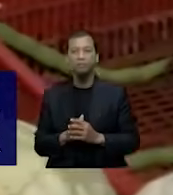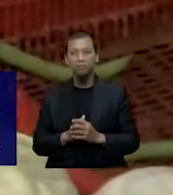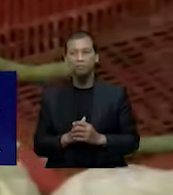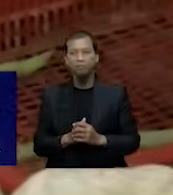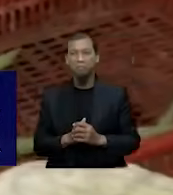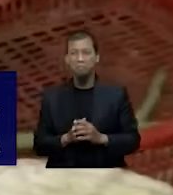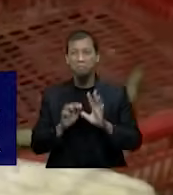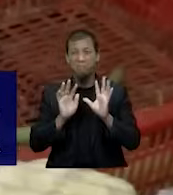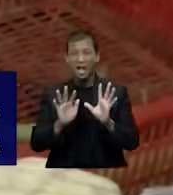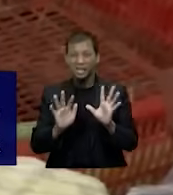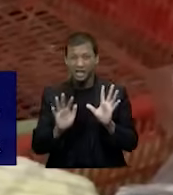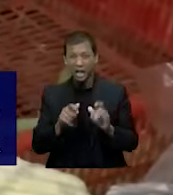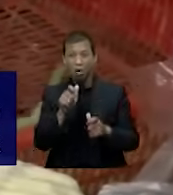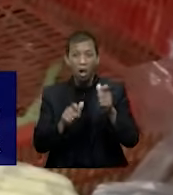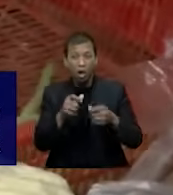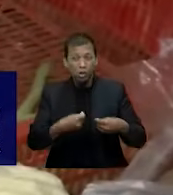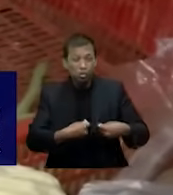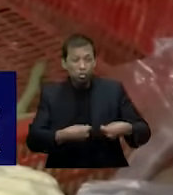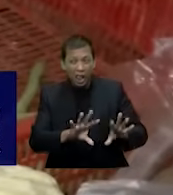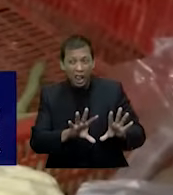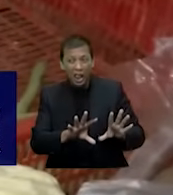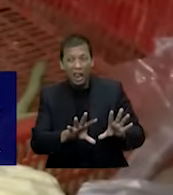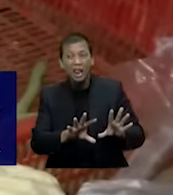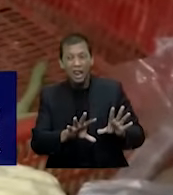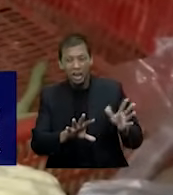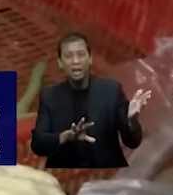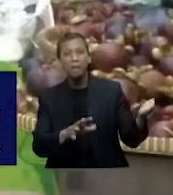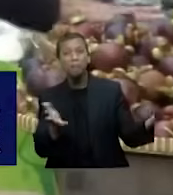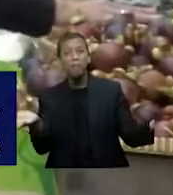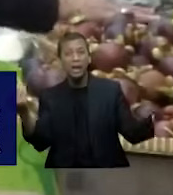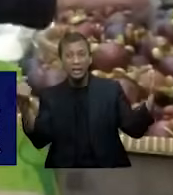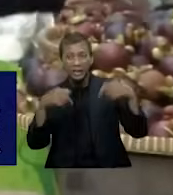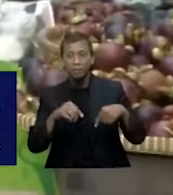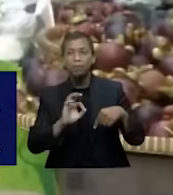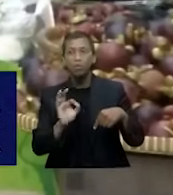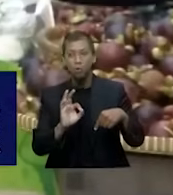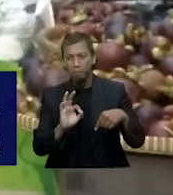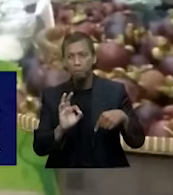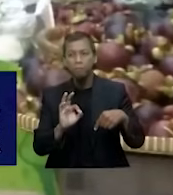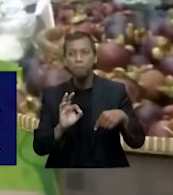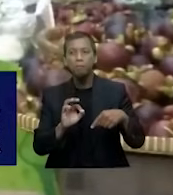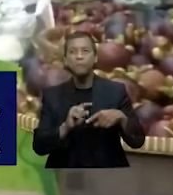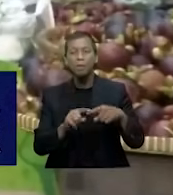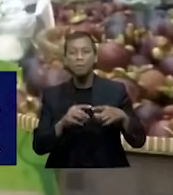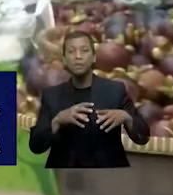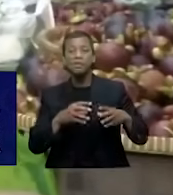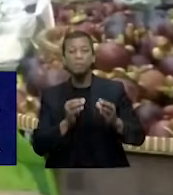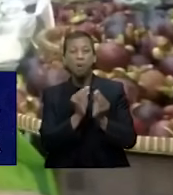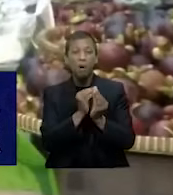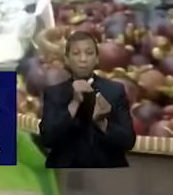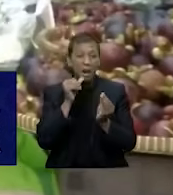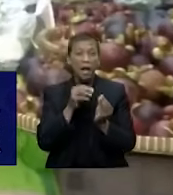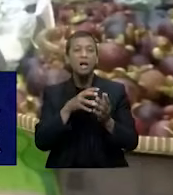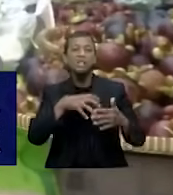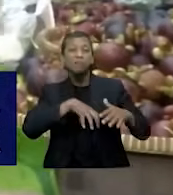mudik lebaran 2024. Hal ini membuat stok dari semua jenis bawang pun akhirnya menipis. Sebab para pedagang yang memang